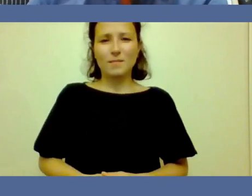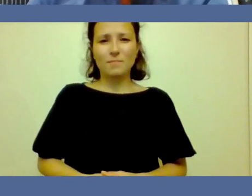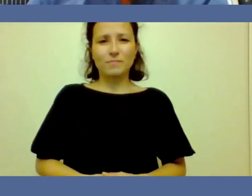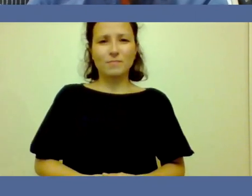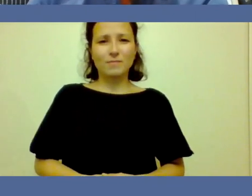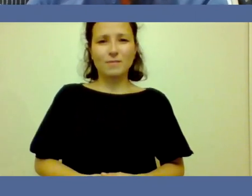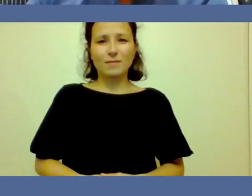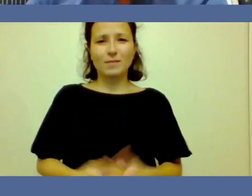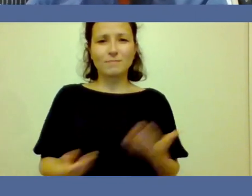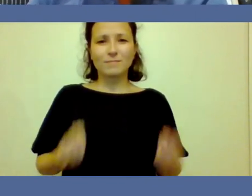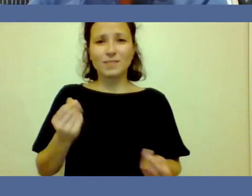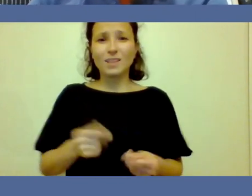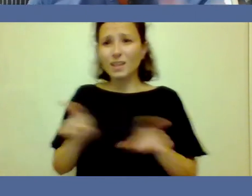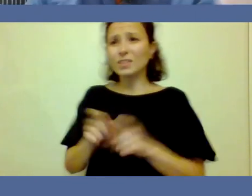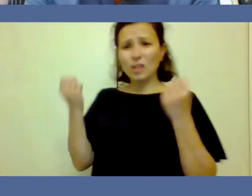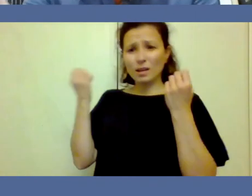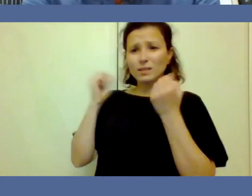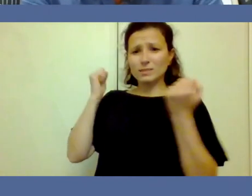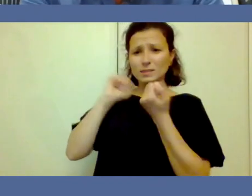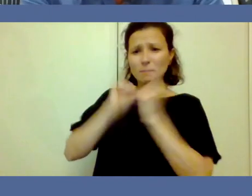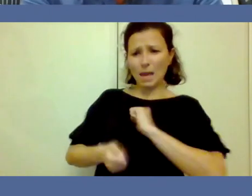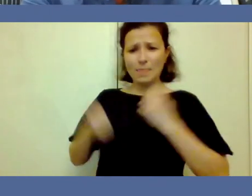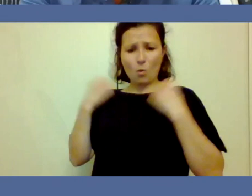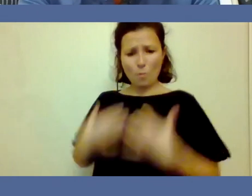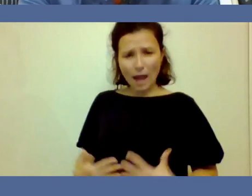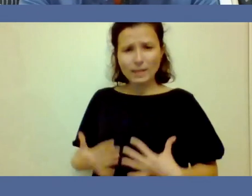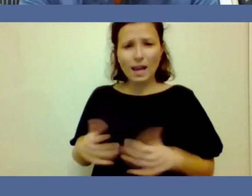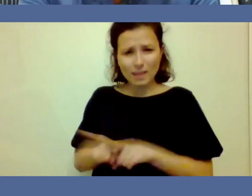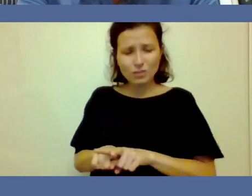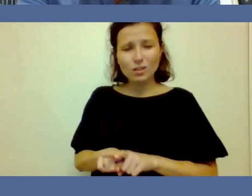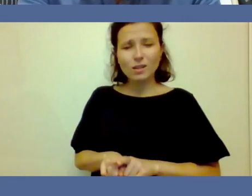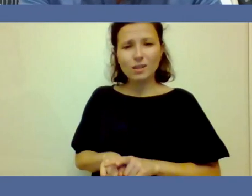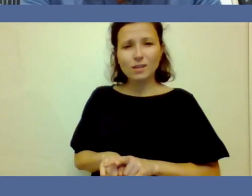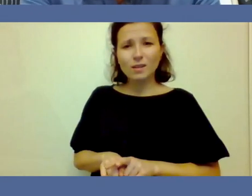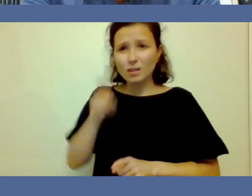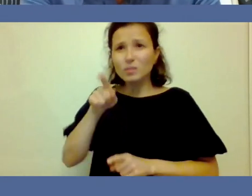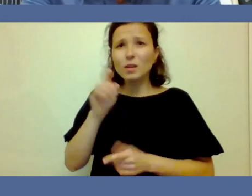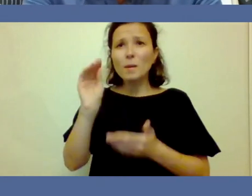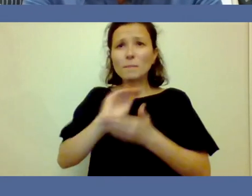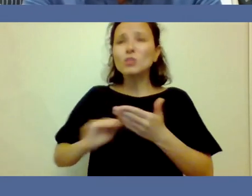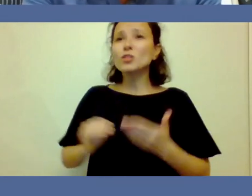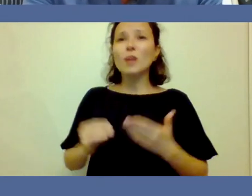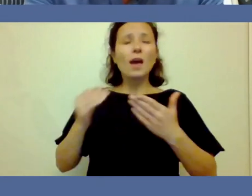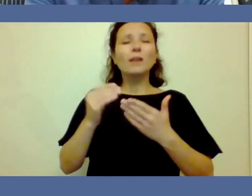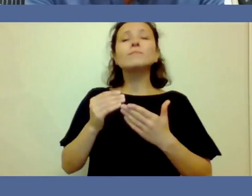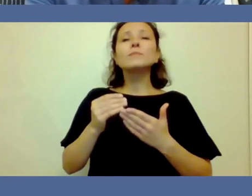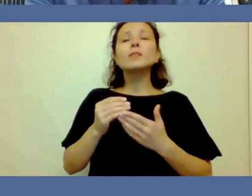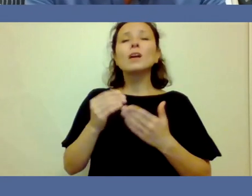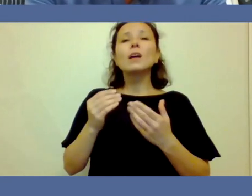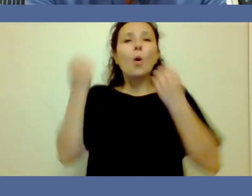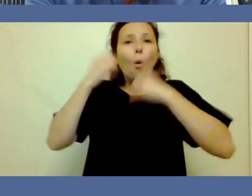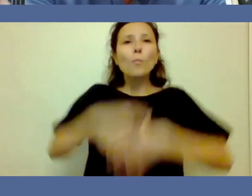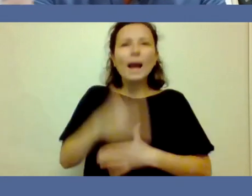jakby... I na przebieranie się? I to sprawia, że pani pisze w piżamie? Pani jest